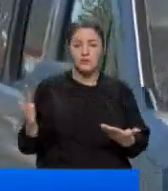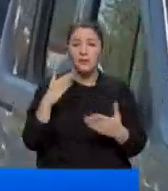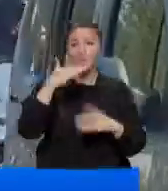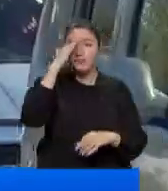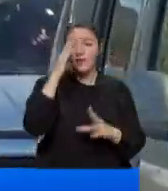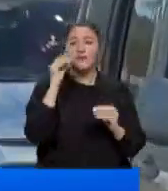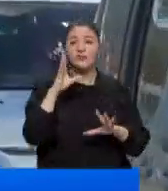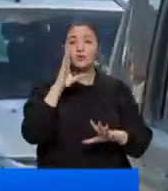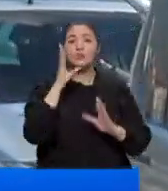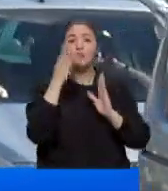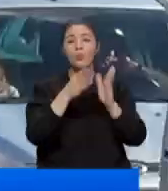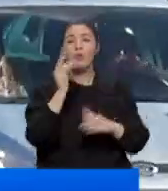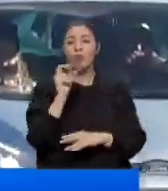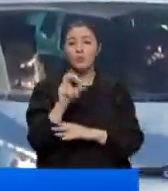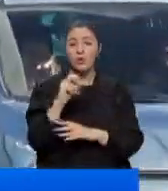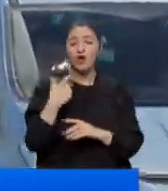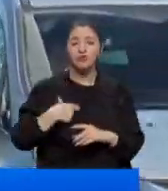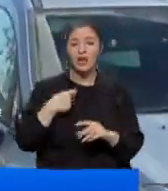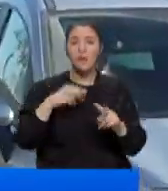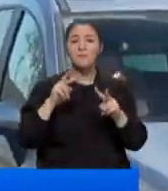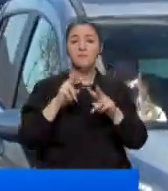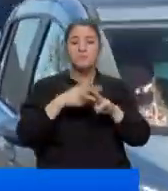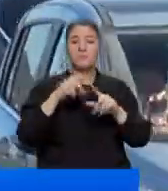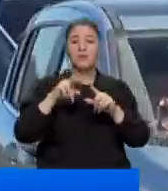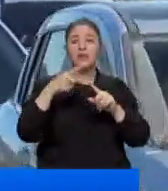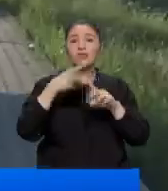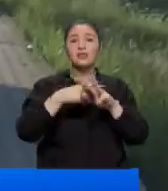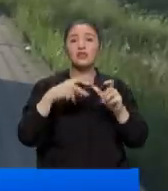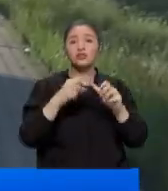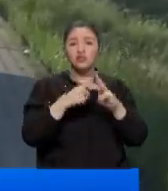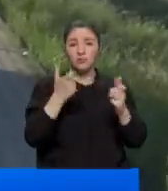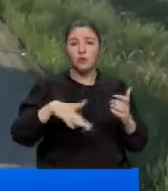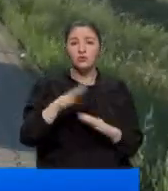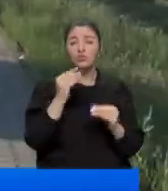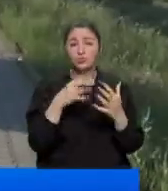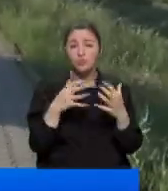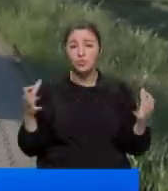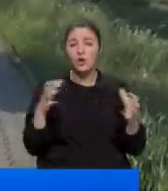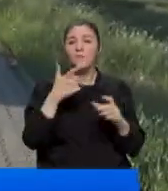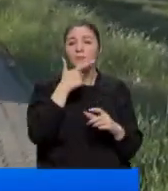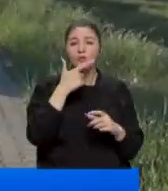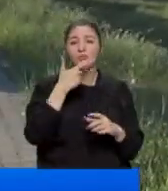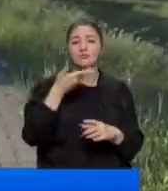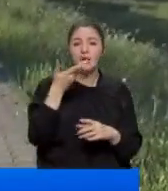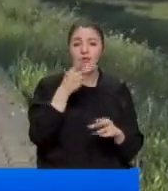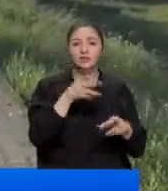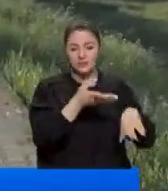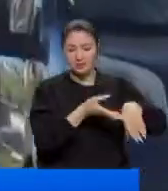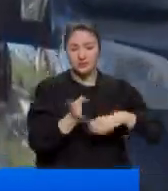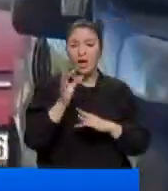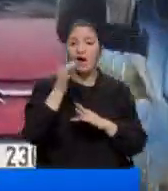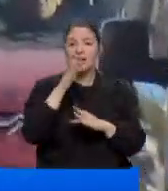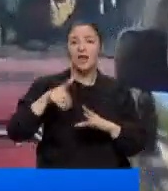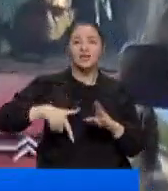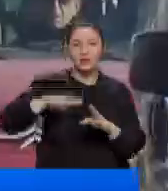Bayramda en çok rağbet gören Muğla'da özellikle Menteşe bölgesinde trafik çok yoğundu. Bodrum, Marmaris, Fethiye gibi yerlerden çıkarak